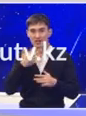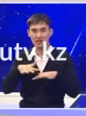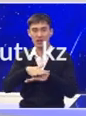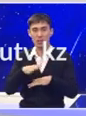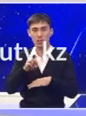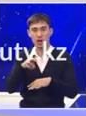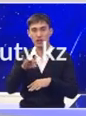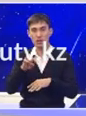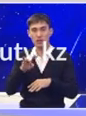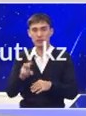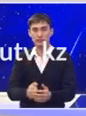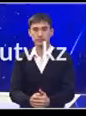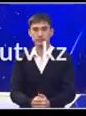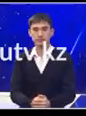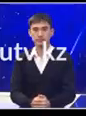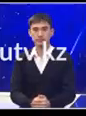палаты предпринимателей.